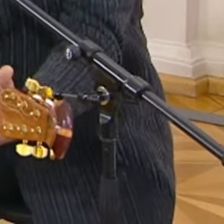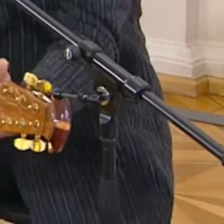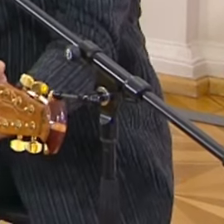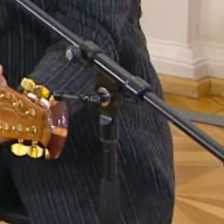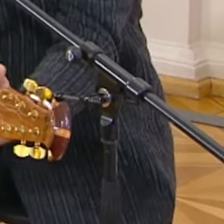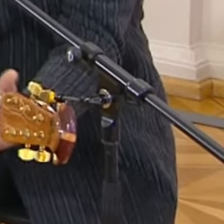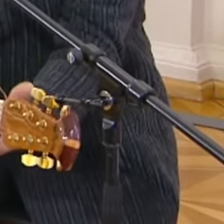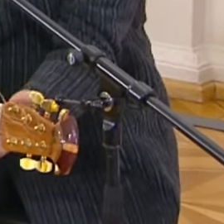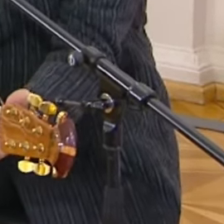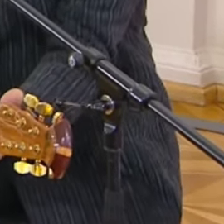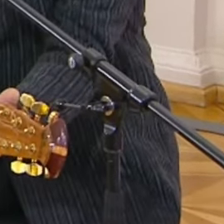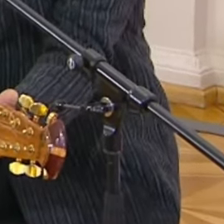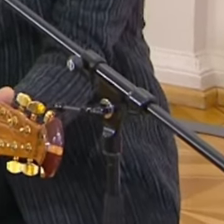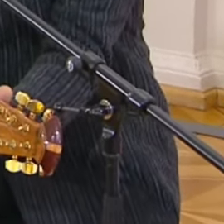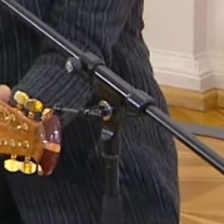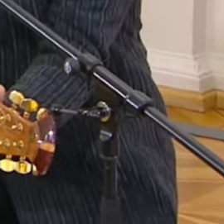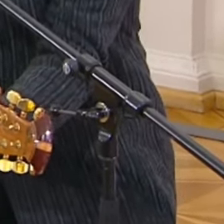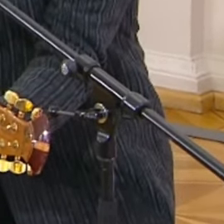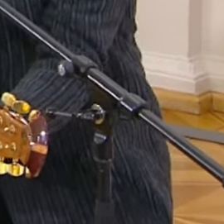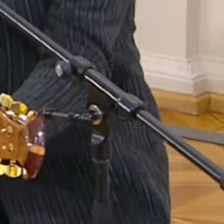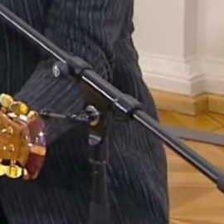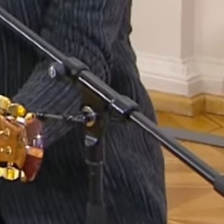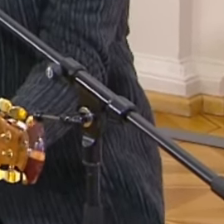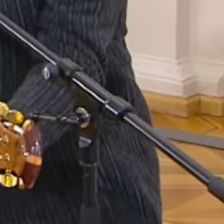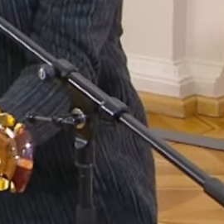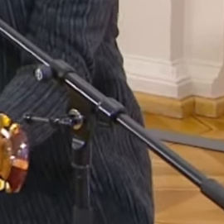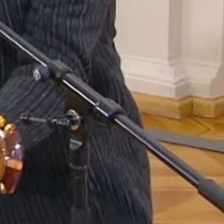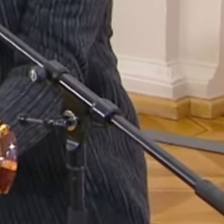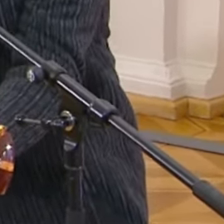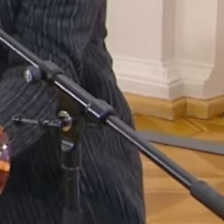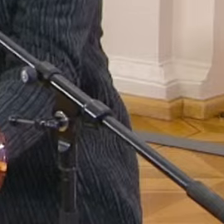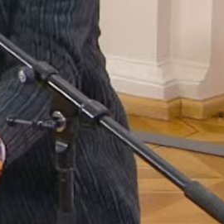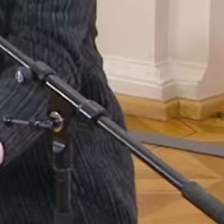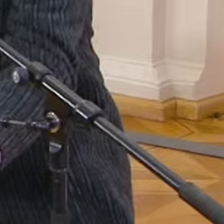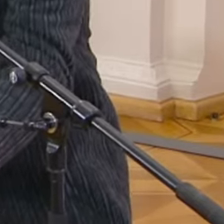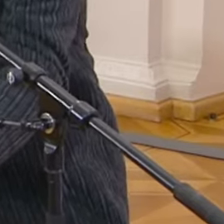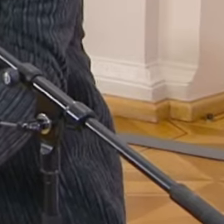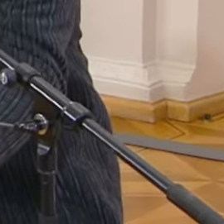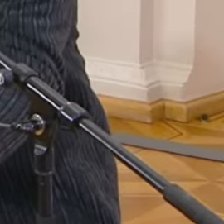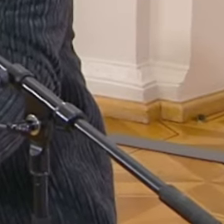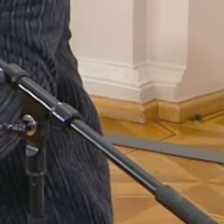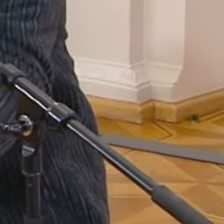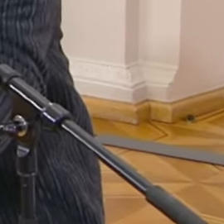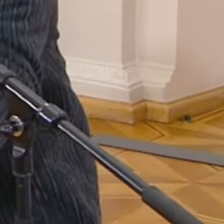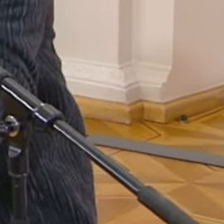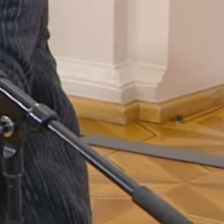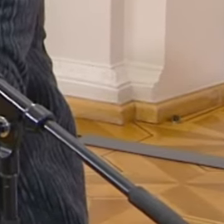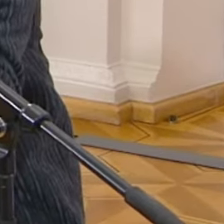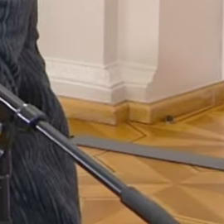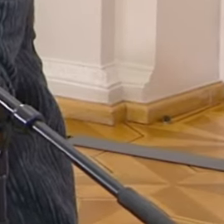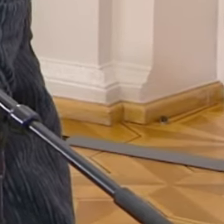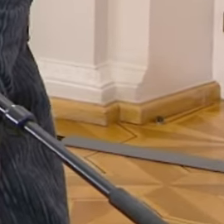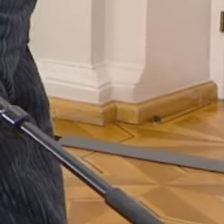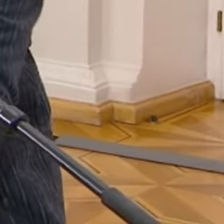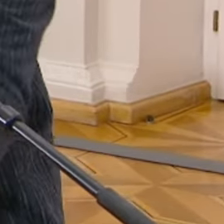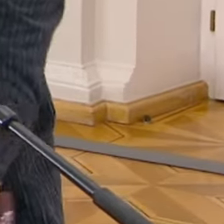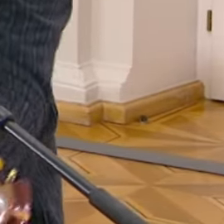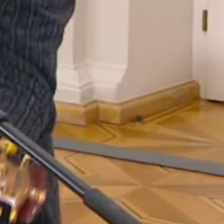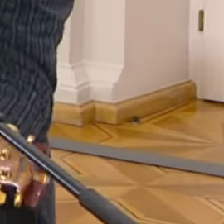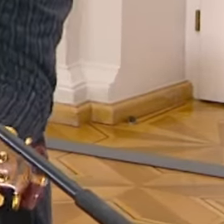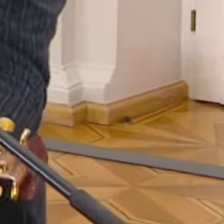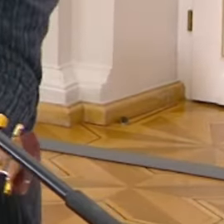sielvarta man po skubotų sudė, lik pat verknės lydėjusiai mamai.